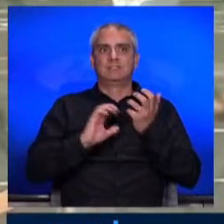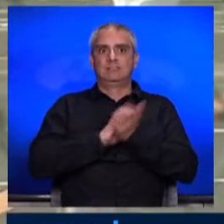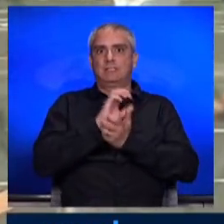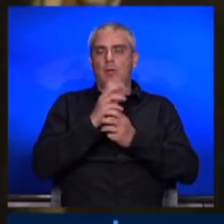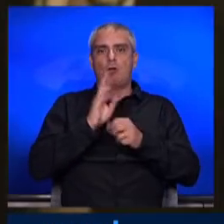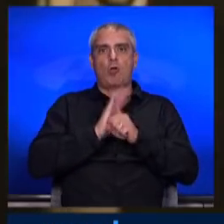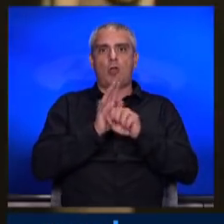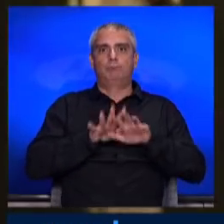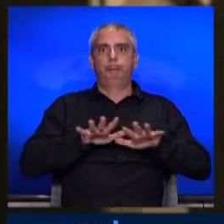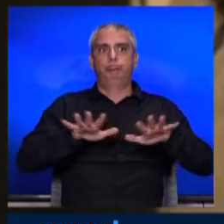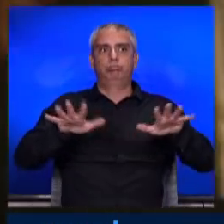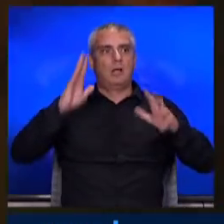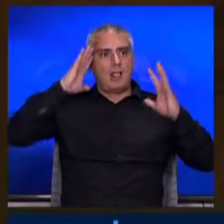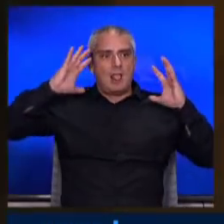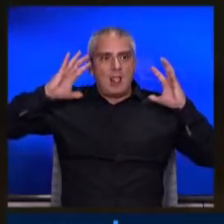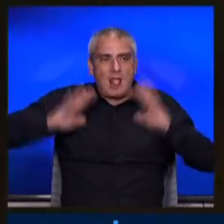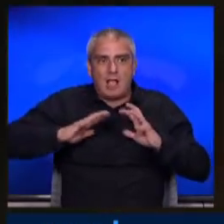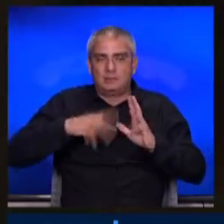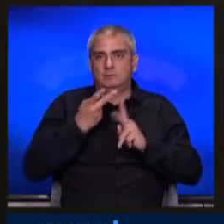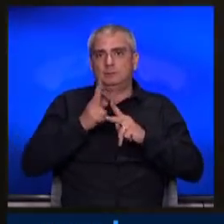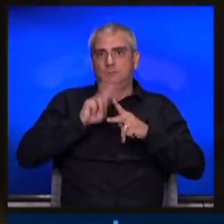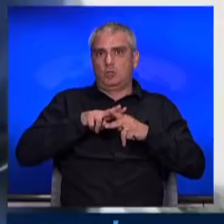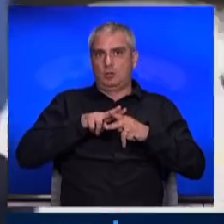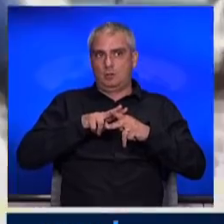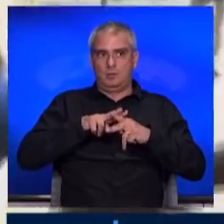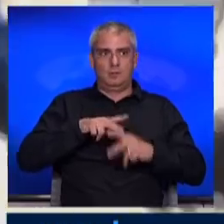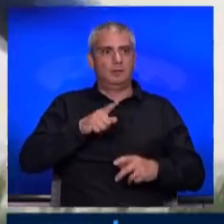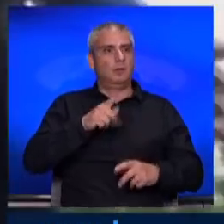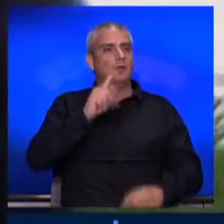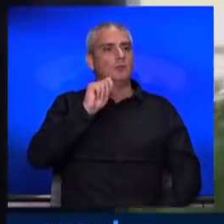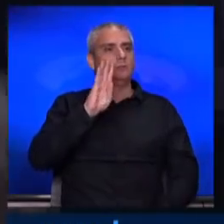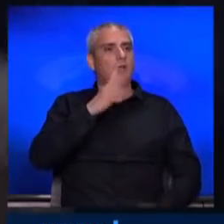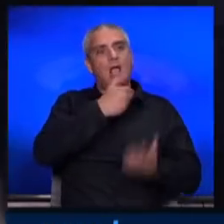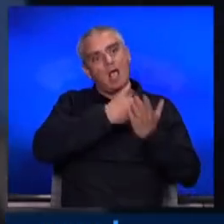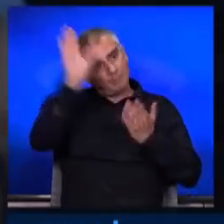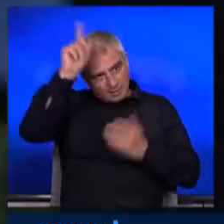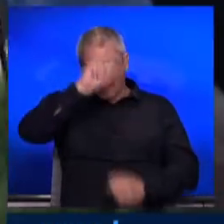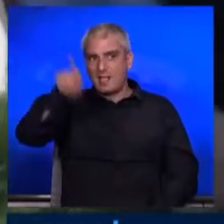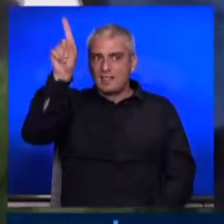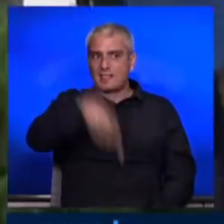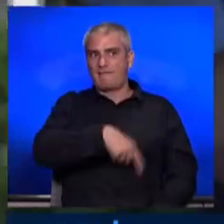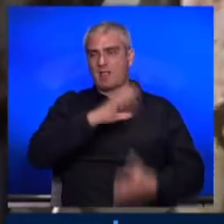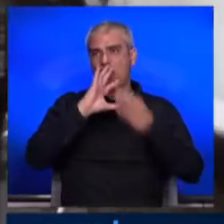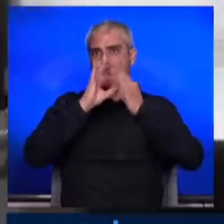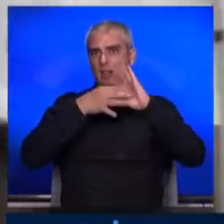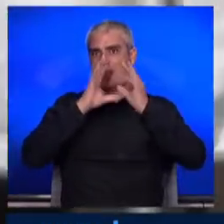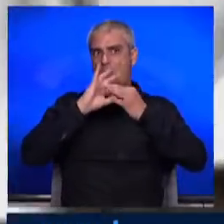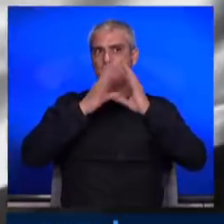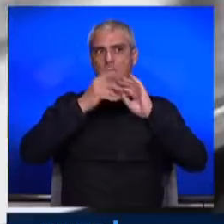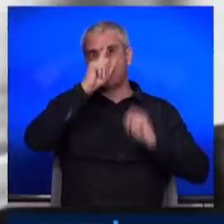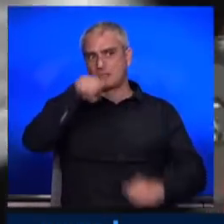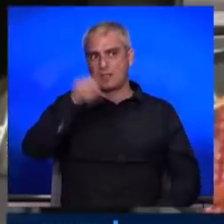המשיכה להשתולל, הלחץ הציבורי הלך וגבר. את ההשבחה! את ההשבחה! סטופ